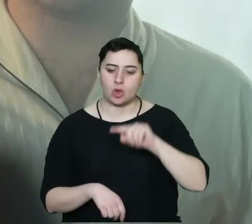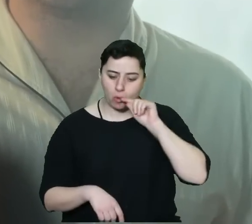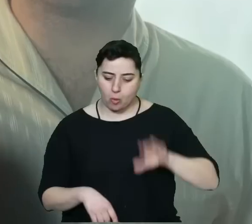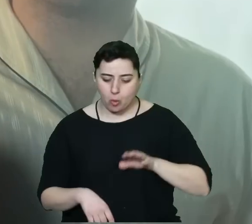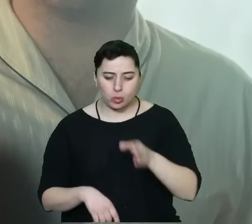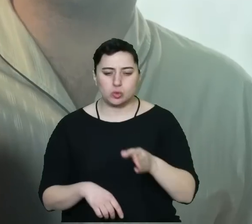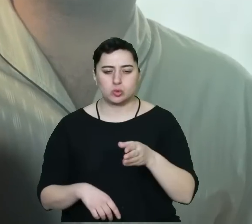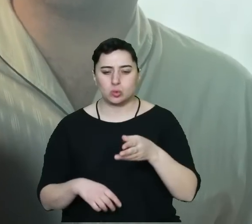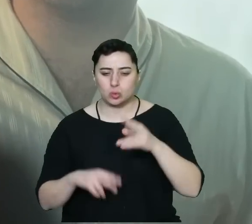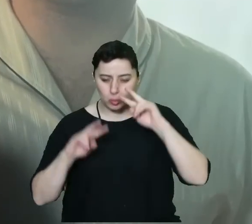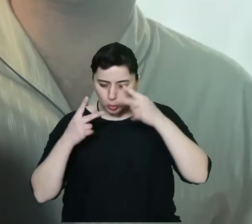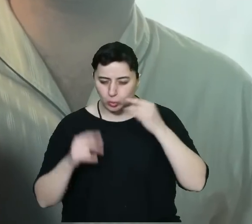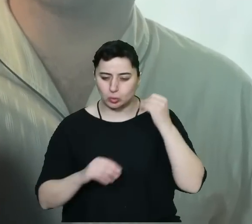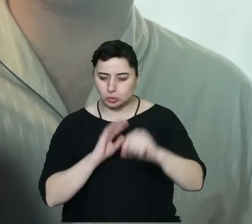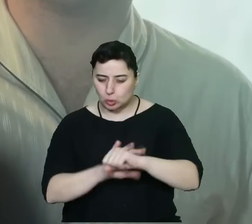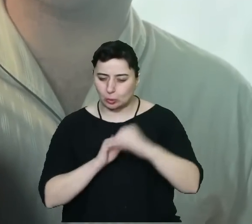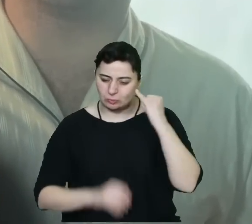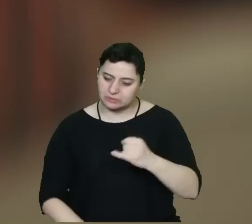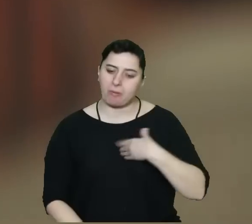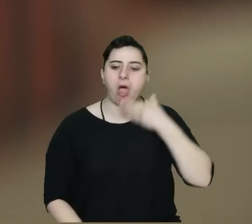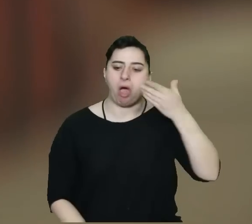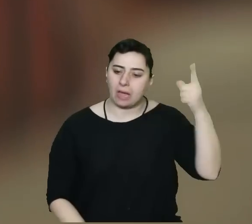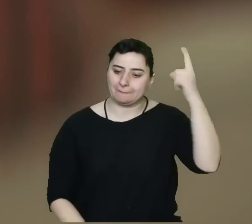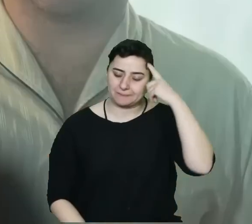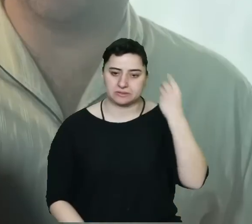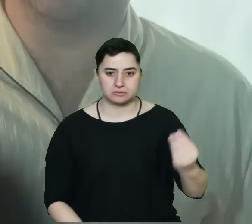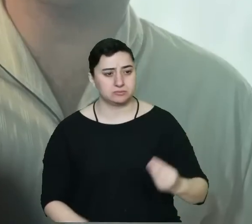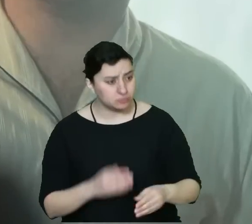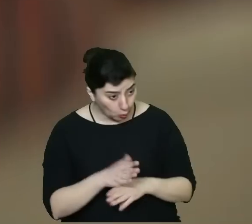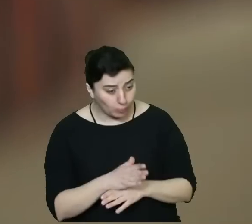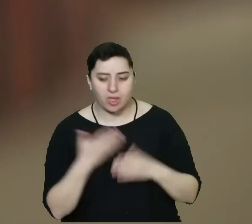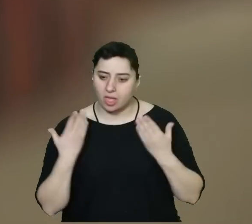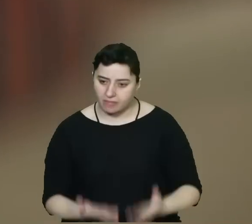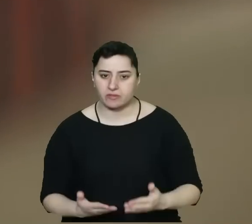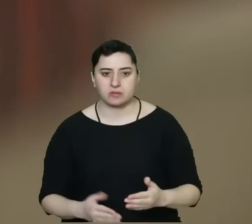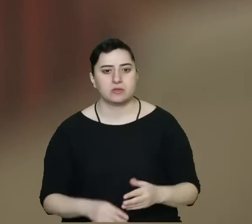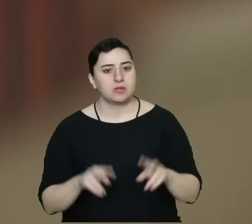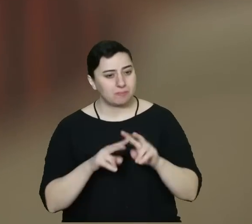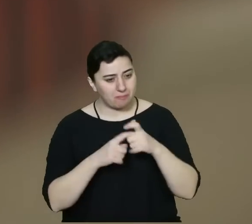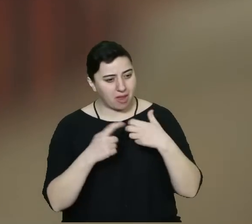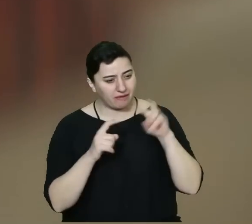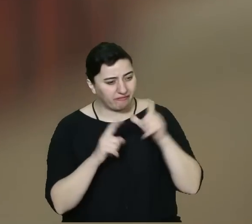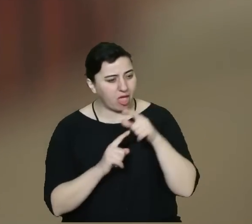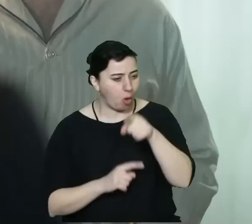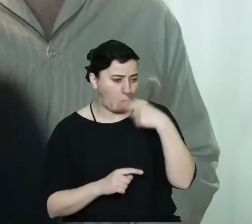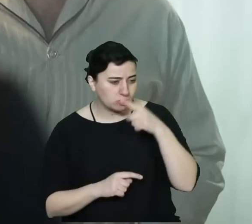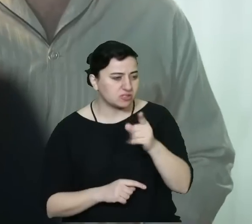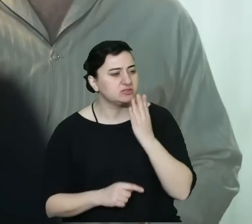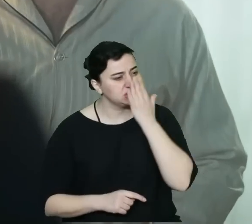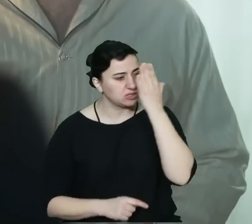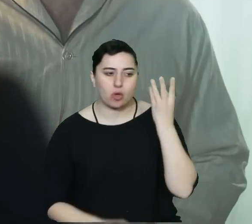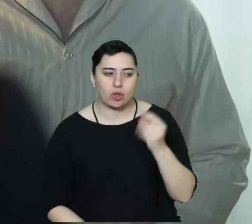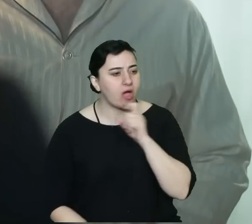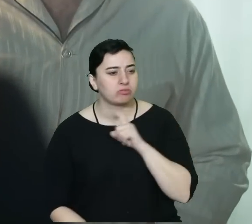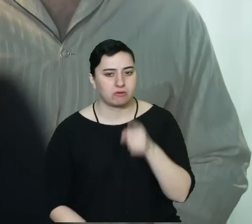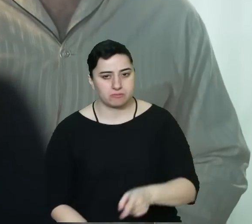polis vuracak kadar gözü dönmüş bir komünist olduğunu görsün istedim. Emin misin? Eminim. Merve'den dolayı Cevat'a olan kininden yanılıyor olmayasın.